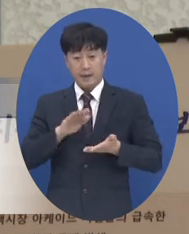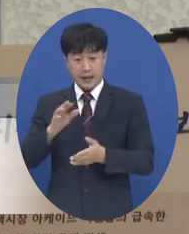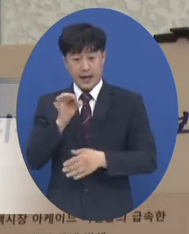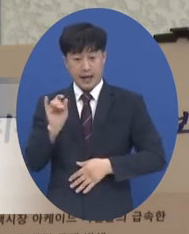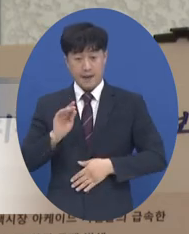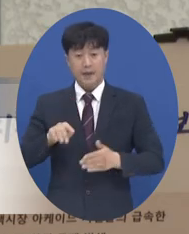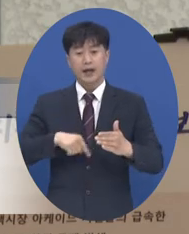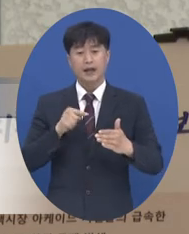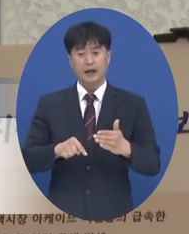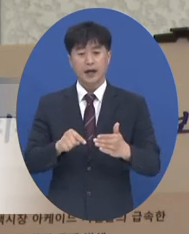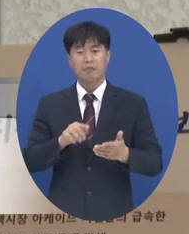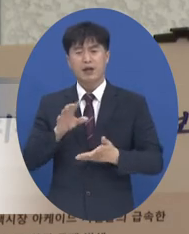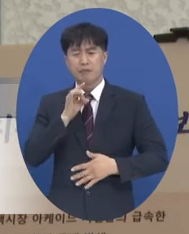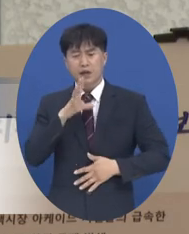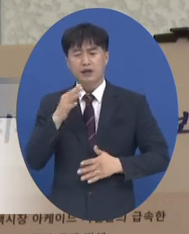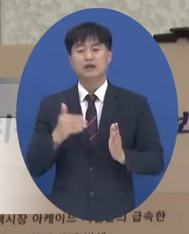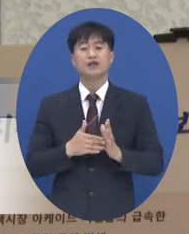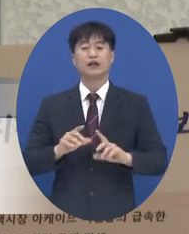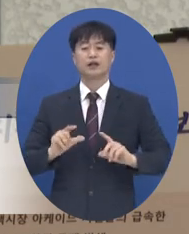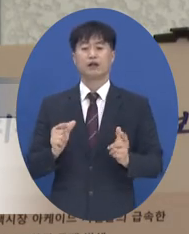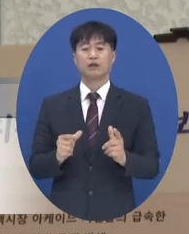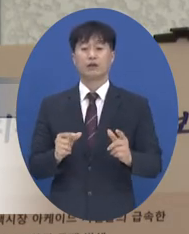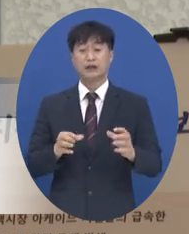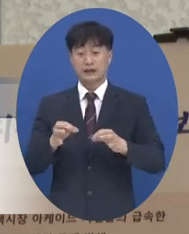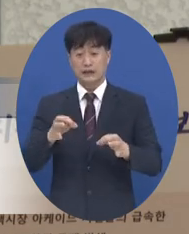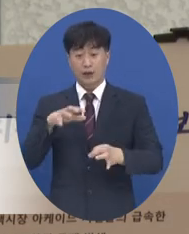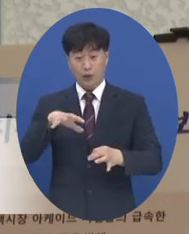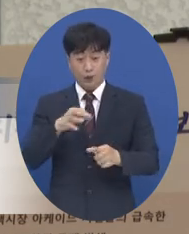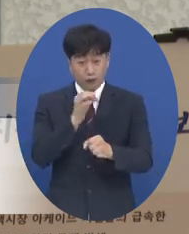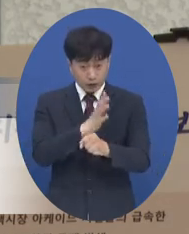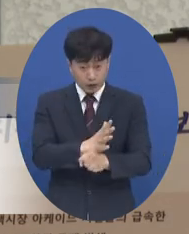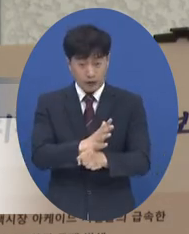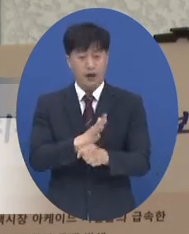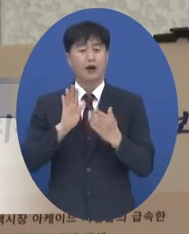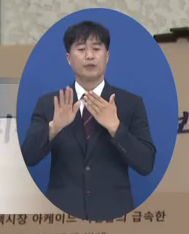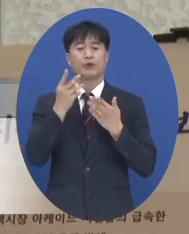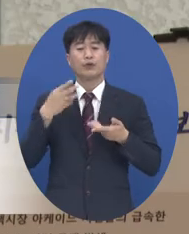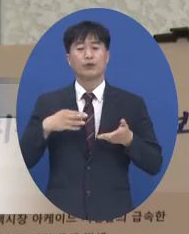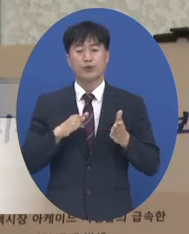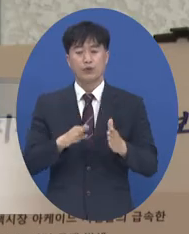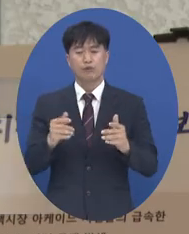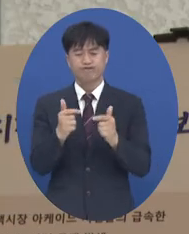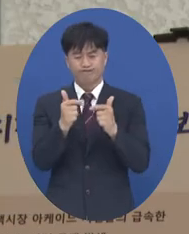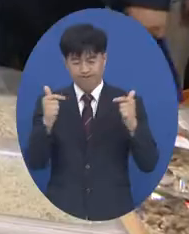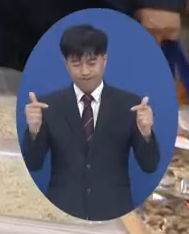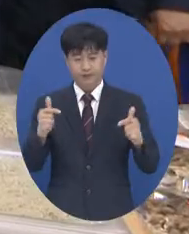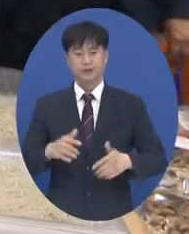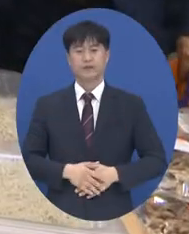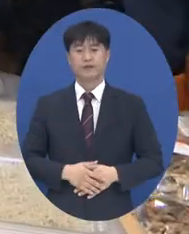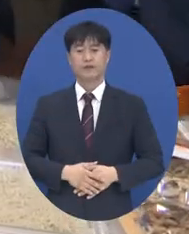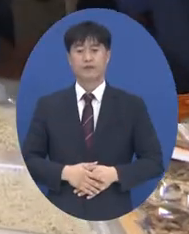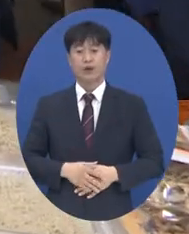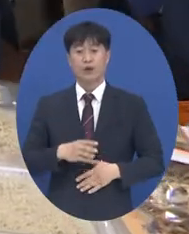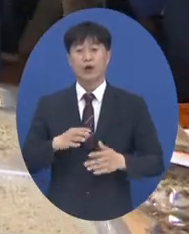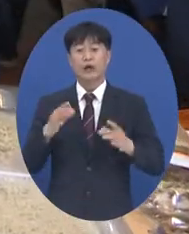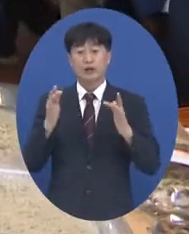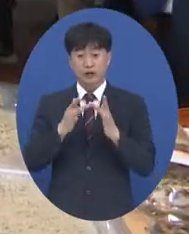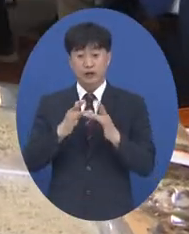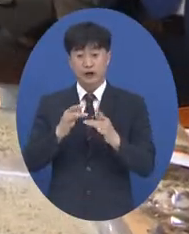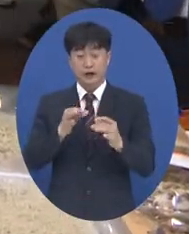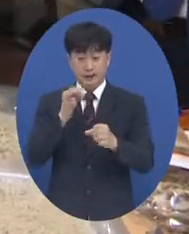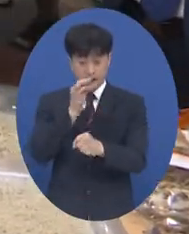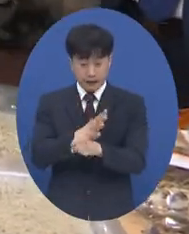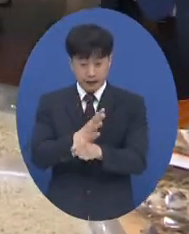안에 이제는 배달만이 아니고 시장 장보기, 또 앞으로 저희가 경기도에서 이거 계속 확대해가지고 도는 온라인